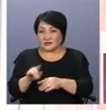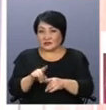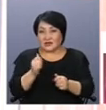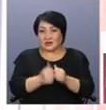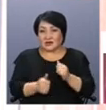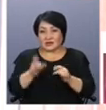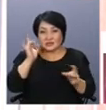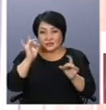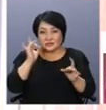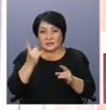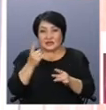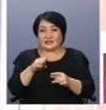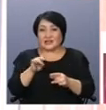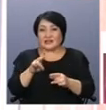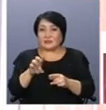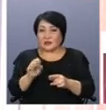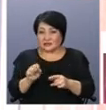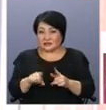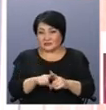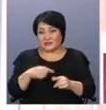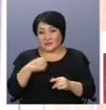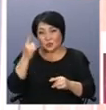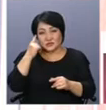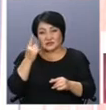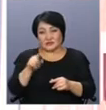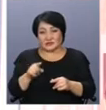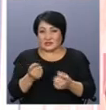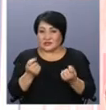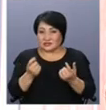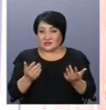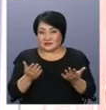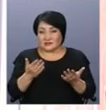бір-бір таңба дегенде бұл біздің ойымызша сол кішкене